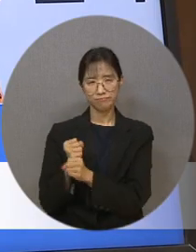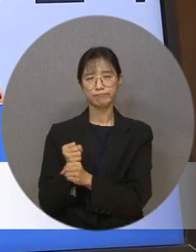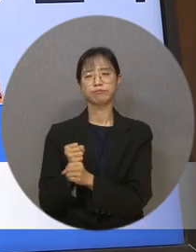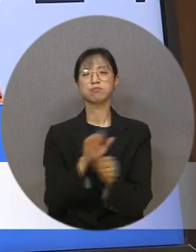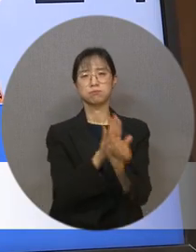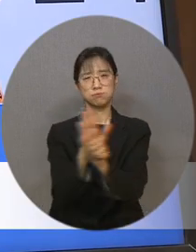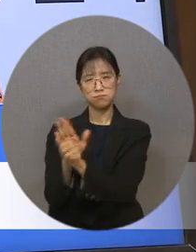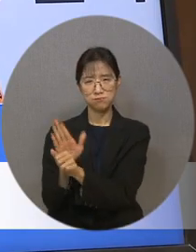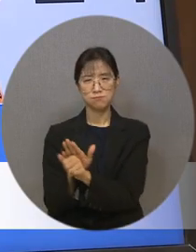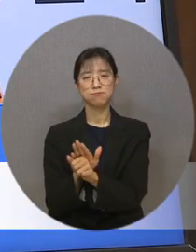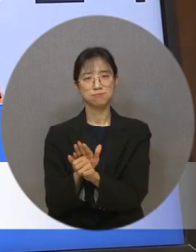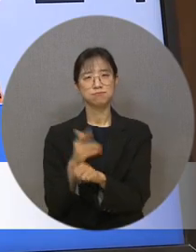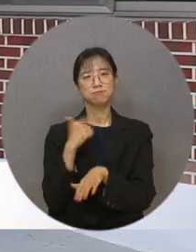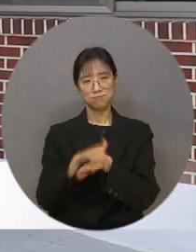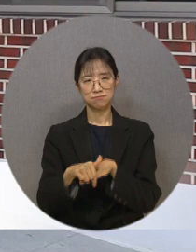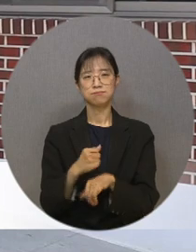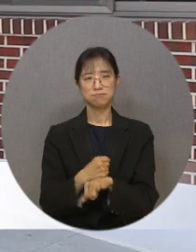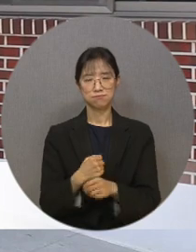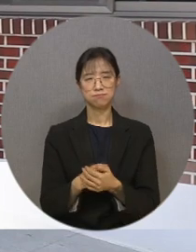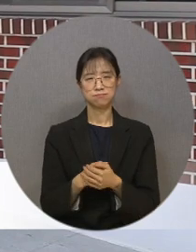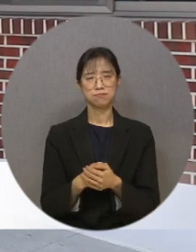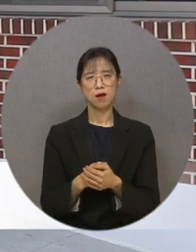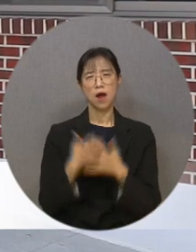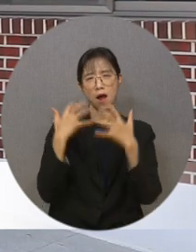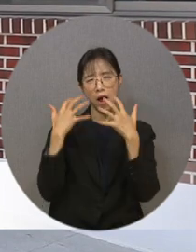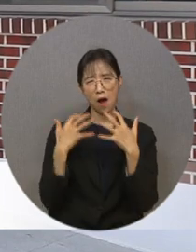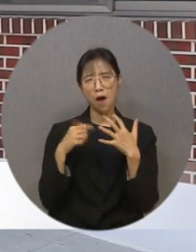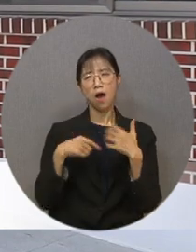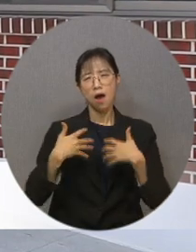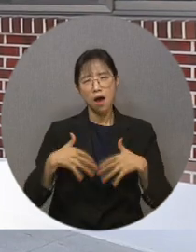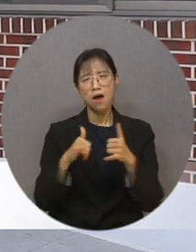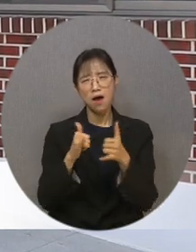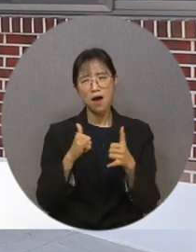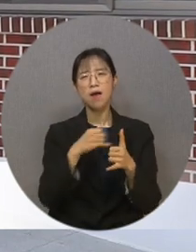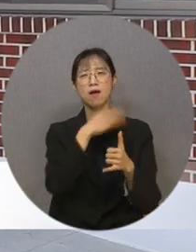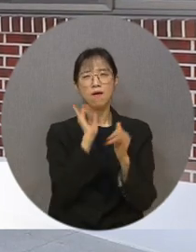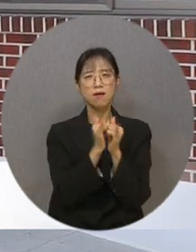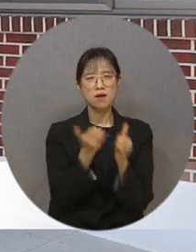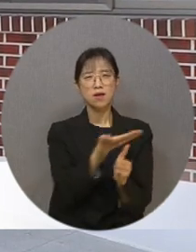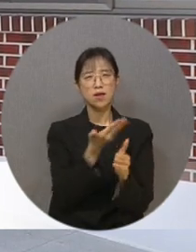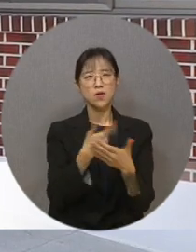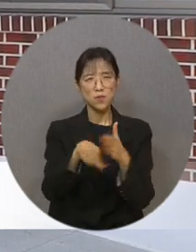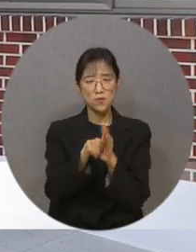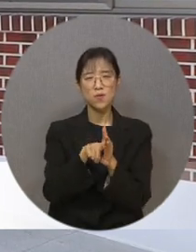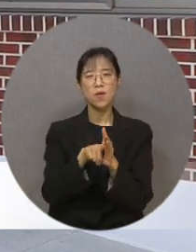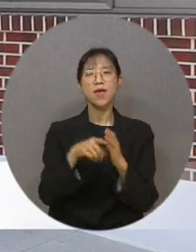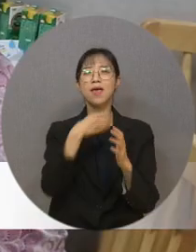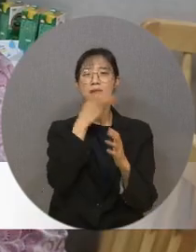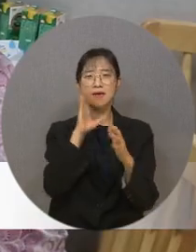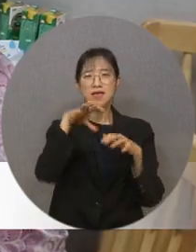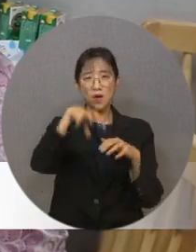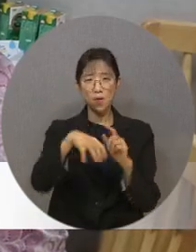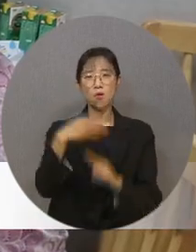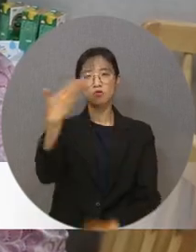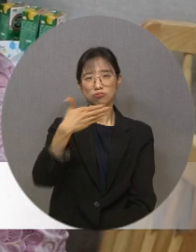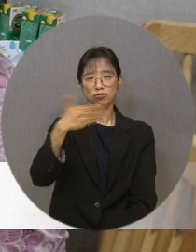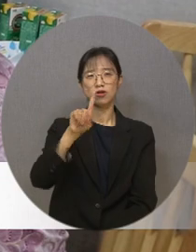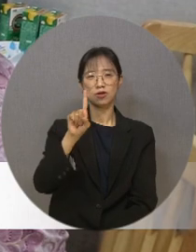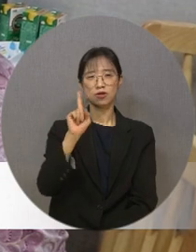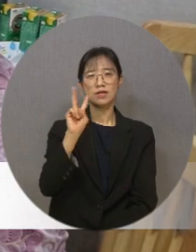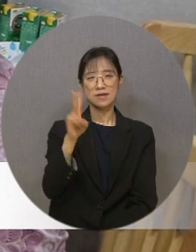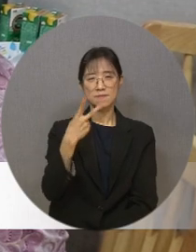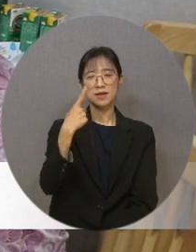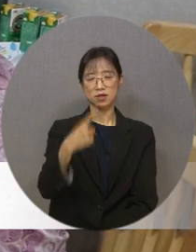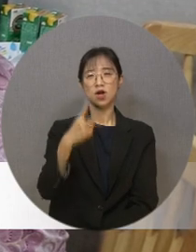조치에 나섰습니다. 폭염 취약계층인 어르신을 위해 도내 경로당 9,212개소에 냉방비를 30만